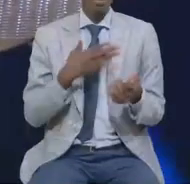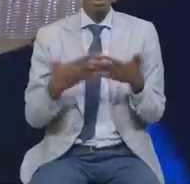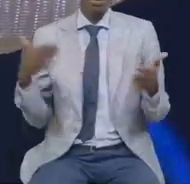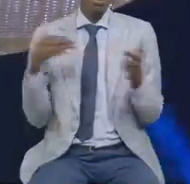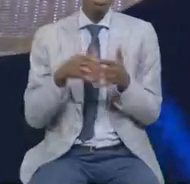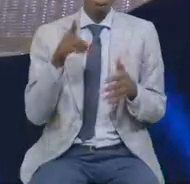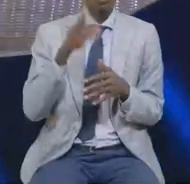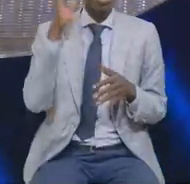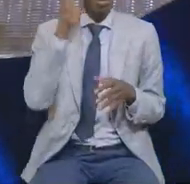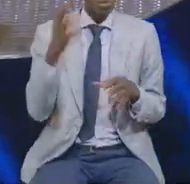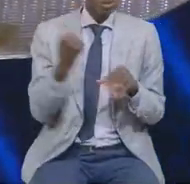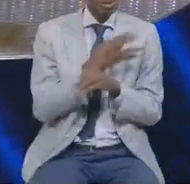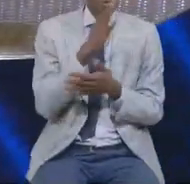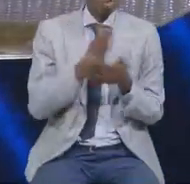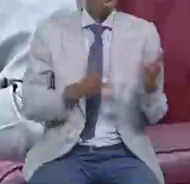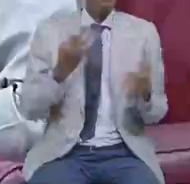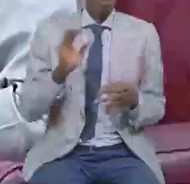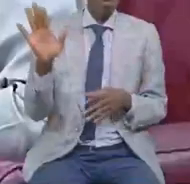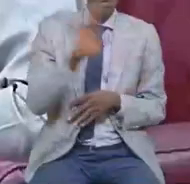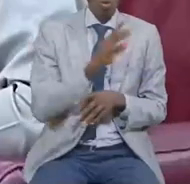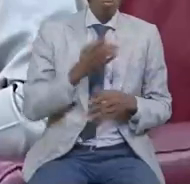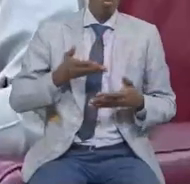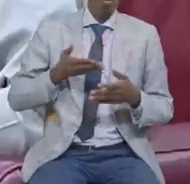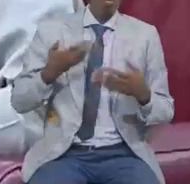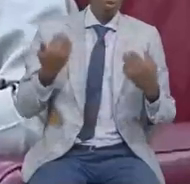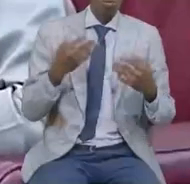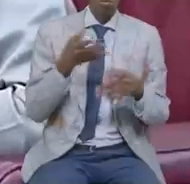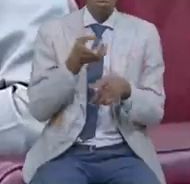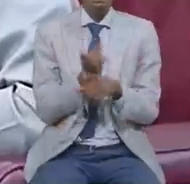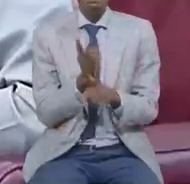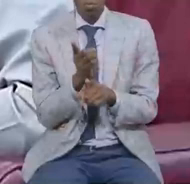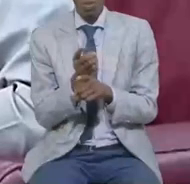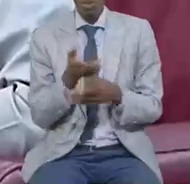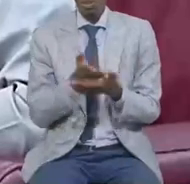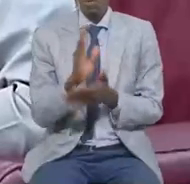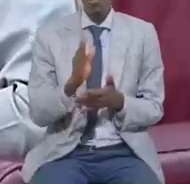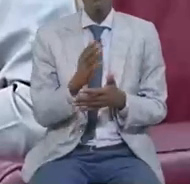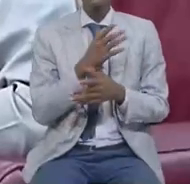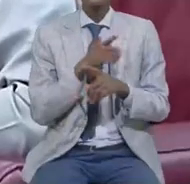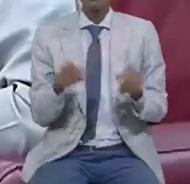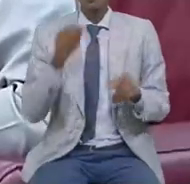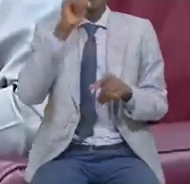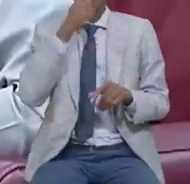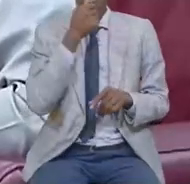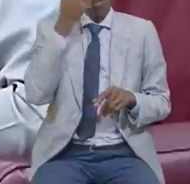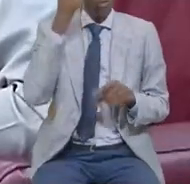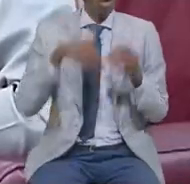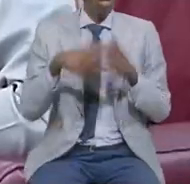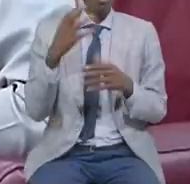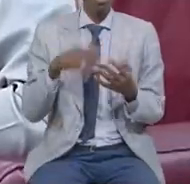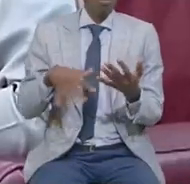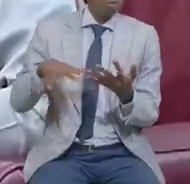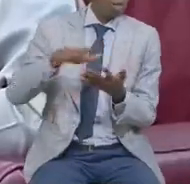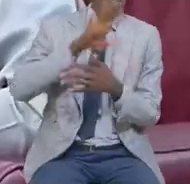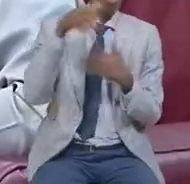Ils vont même nous ôter nos droits. Mais dit, et quelle persécution n'ai-je pas supporté?